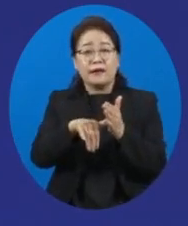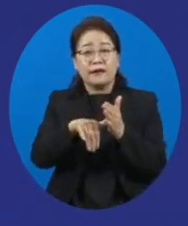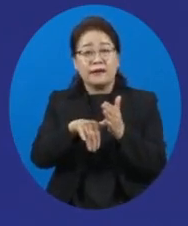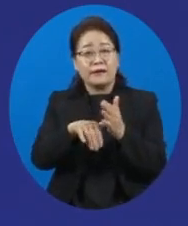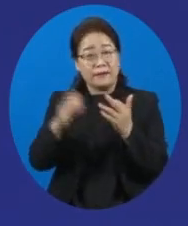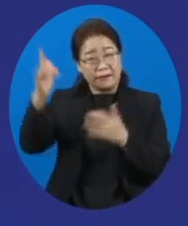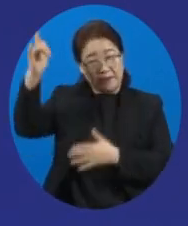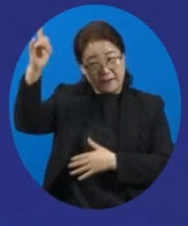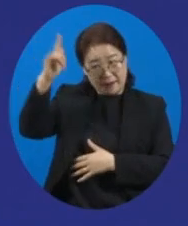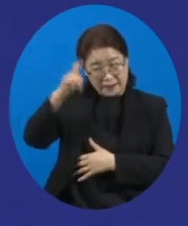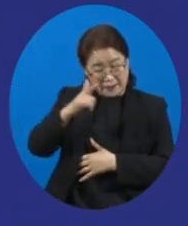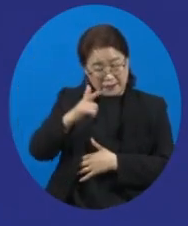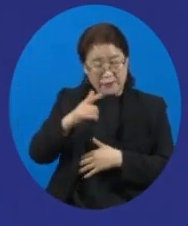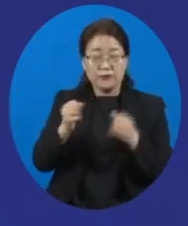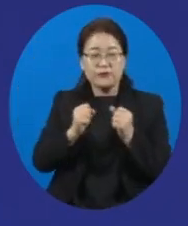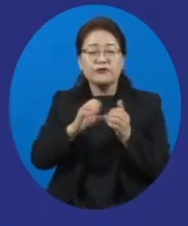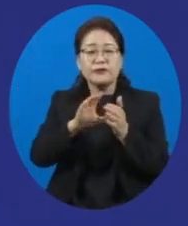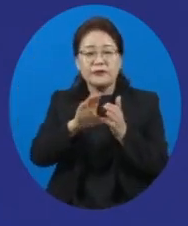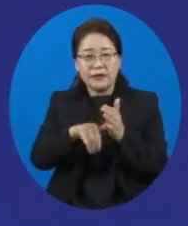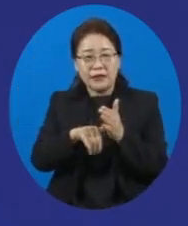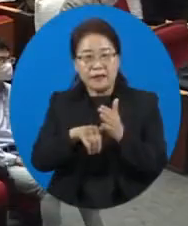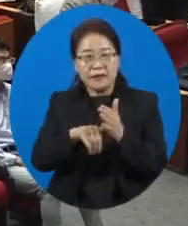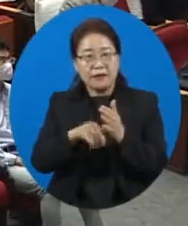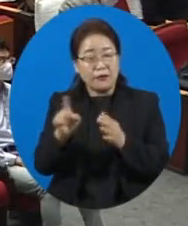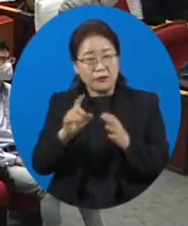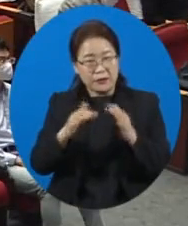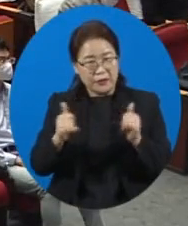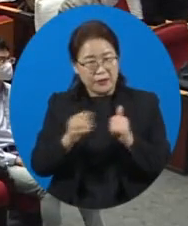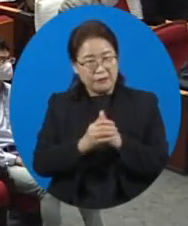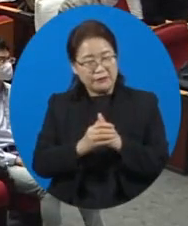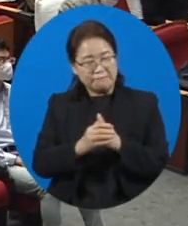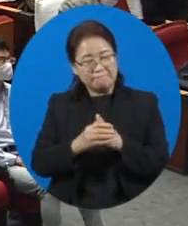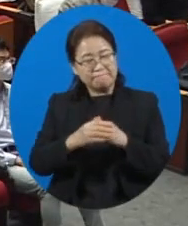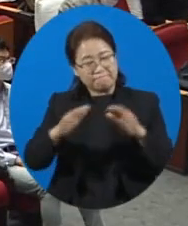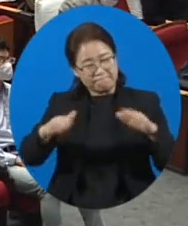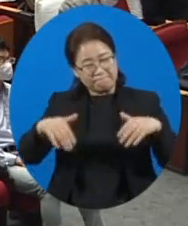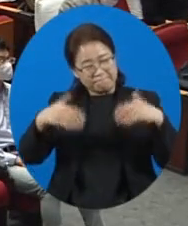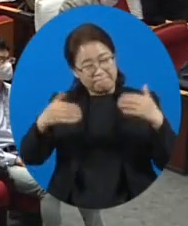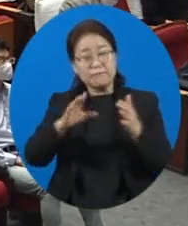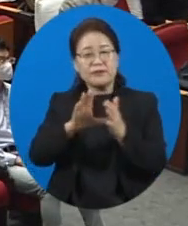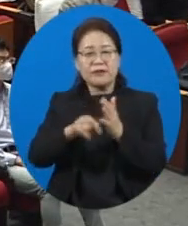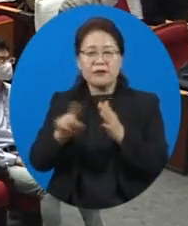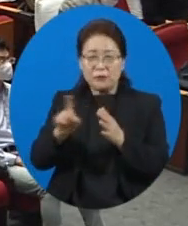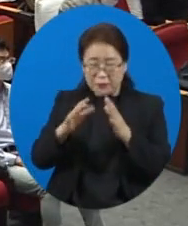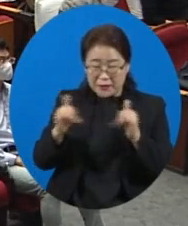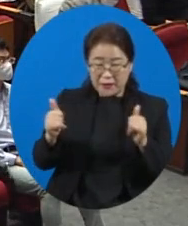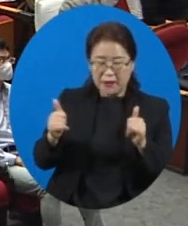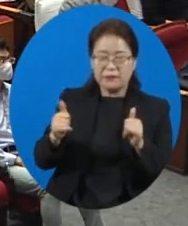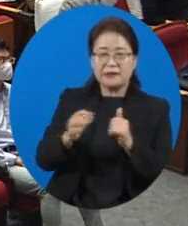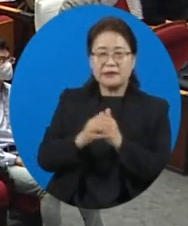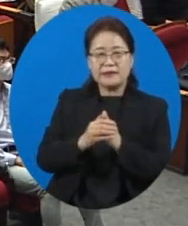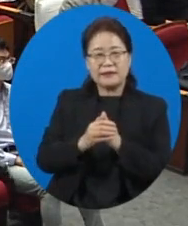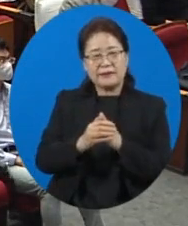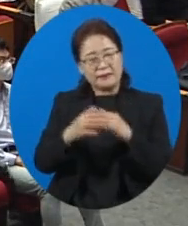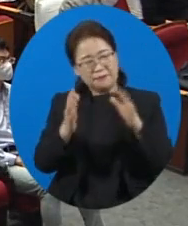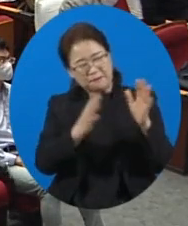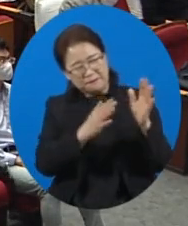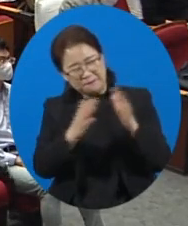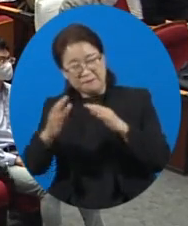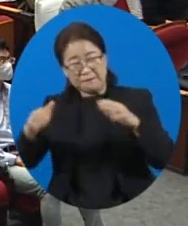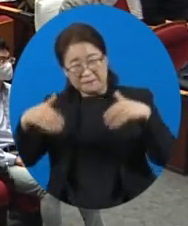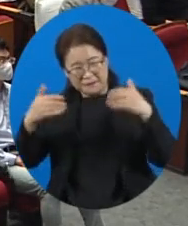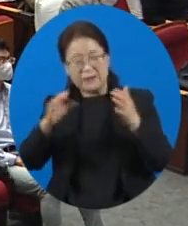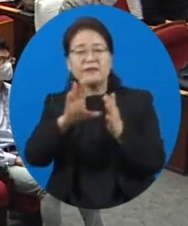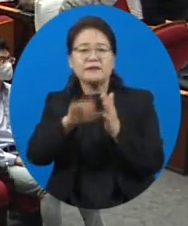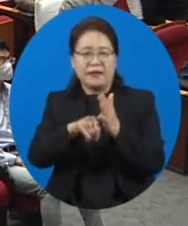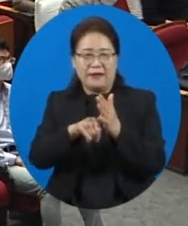해가 저물어 선을 할 때에, 또 어떤 사람들은 미풍이 불어올 때에, 어떤 사람들은 산들바람이 불어올 때에